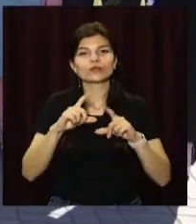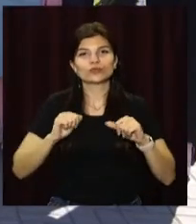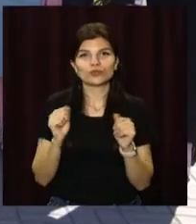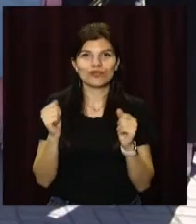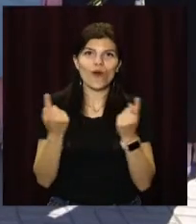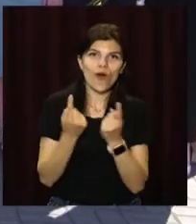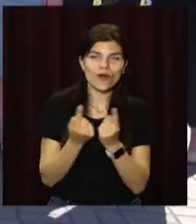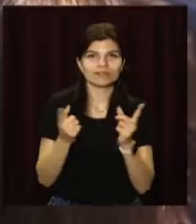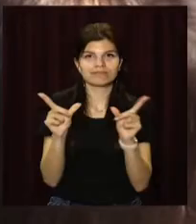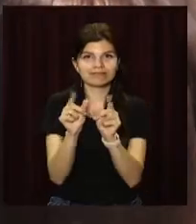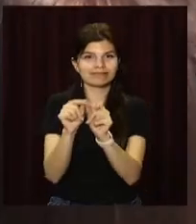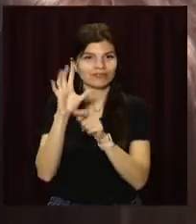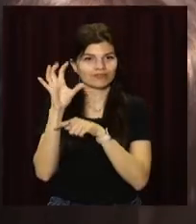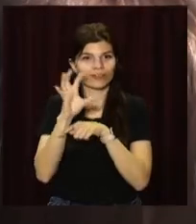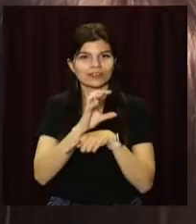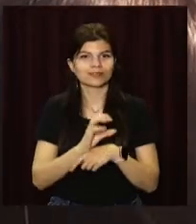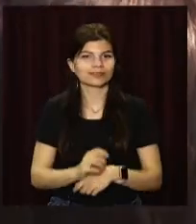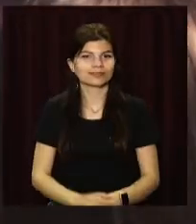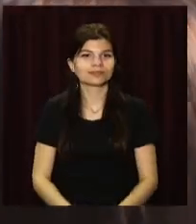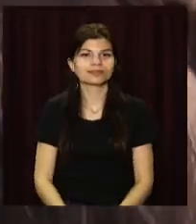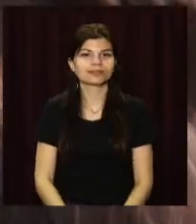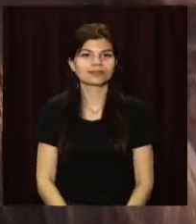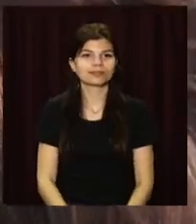та однокласників.